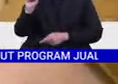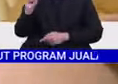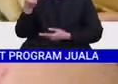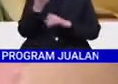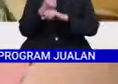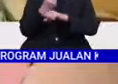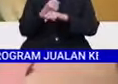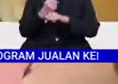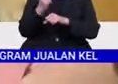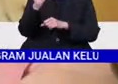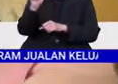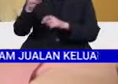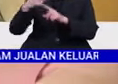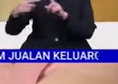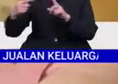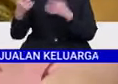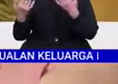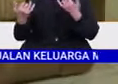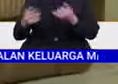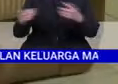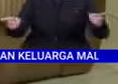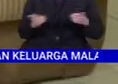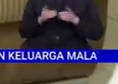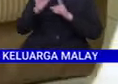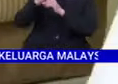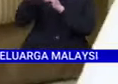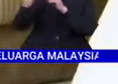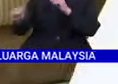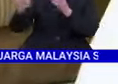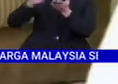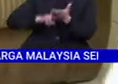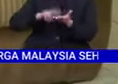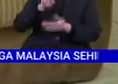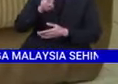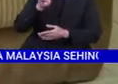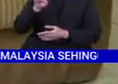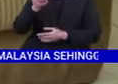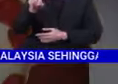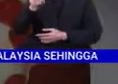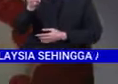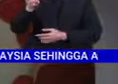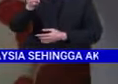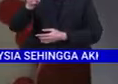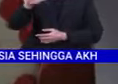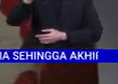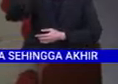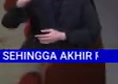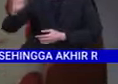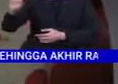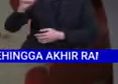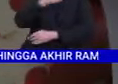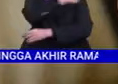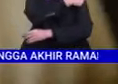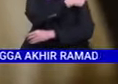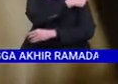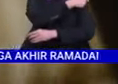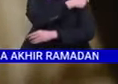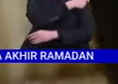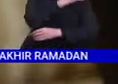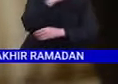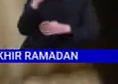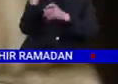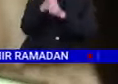setengah dan Taman setakat ini daerah Sandakan mencatat 2040 and 70-300 pengambilan Dogs penggalak